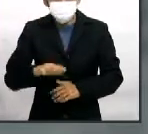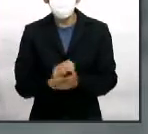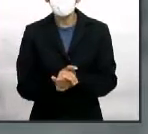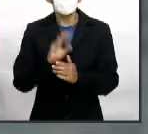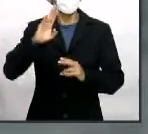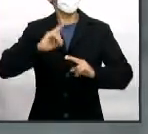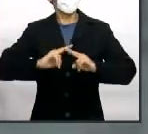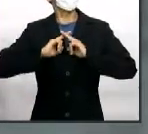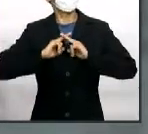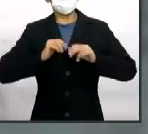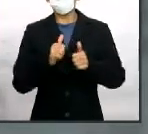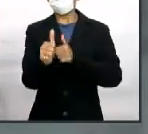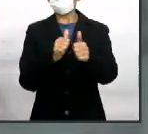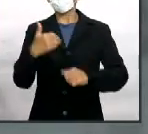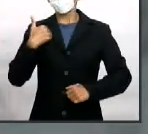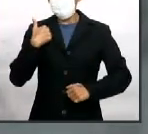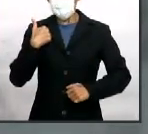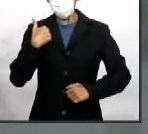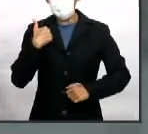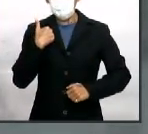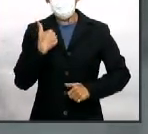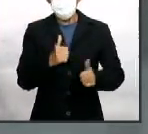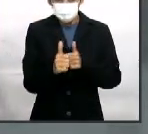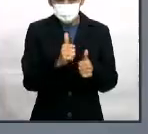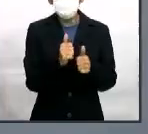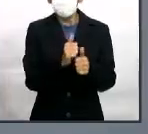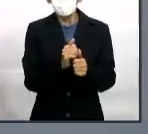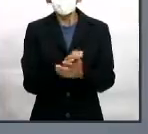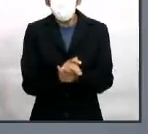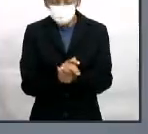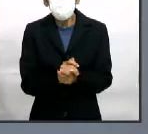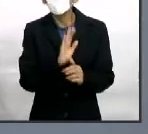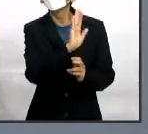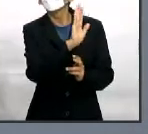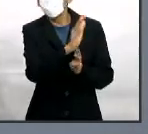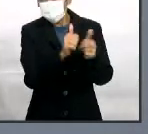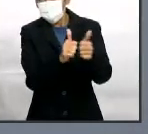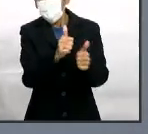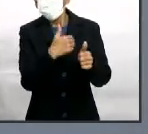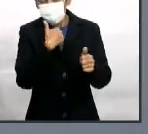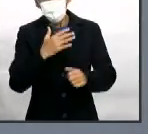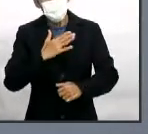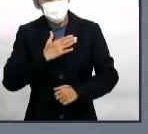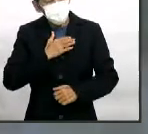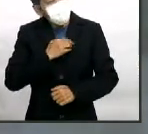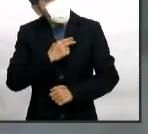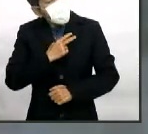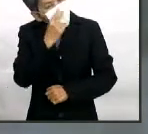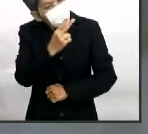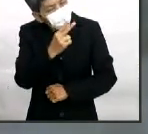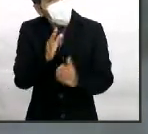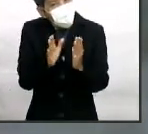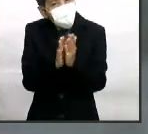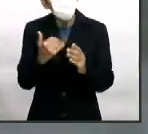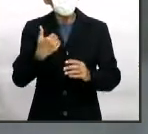พวกเอกชนต่างๆเนี่ยเขาก็จัดการแข่งขันมาในแต่ละเกมเนี่ยมีการจัดการแข่งขันอยู่แล้ว นะเขาจัดกันอยู่แล้ว ใช่คือเราเองก็เคยมีโอกาสได้เข้าไปเข้าร่ว